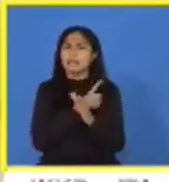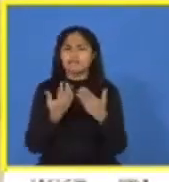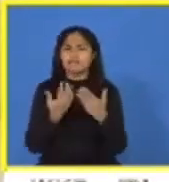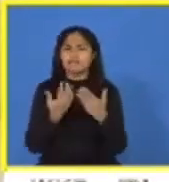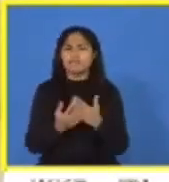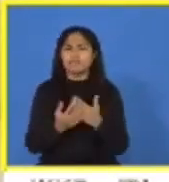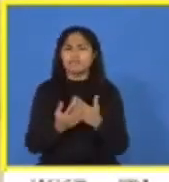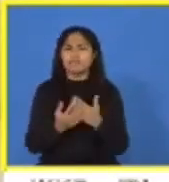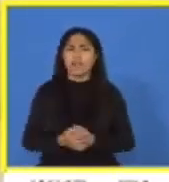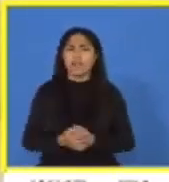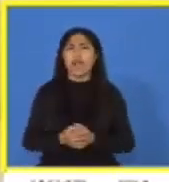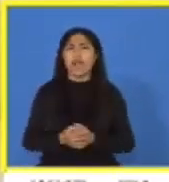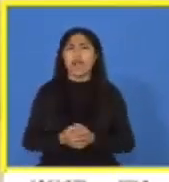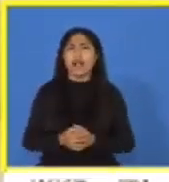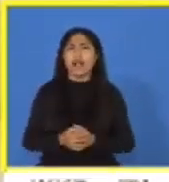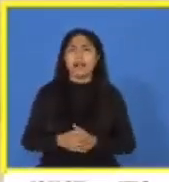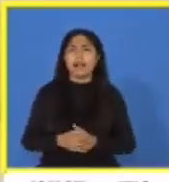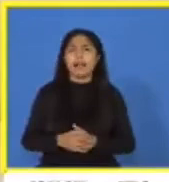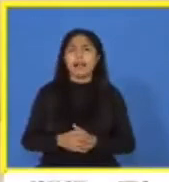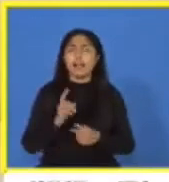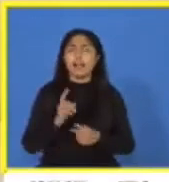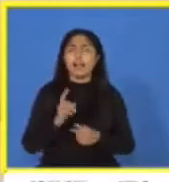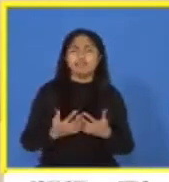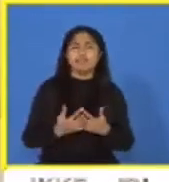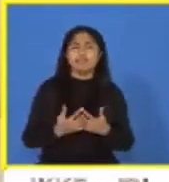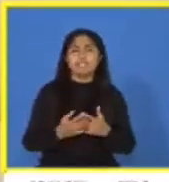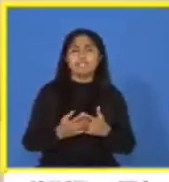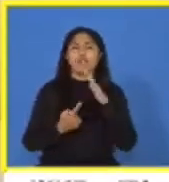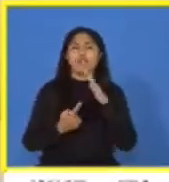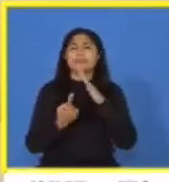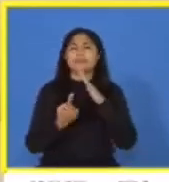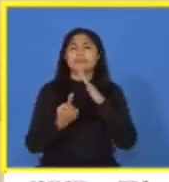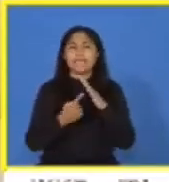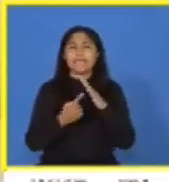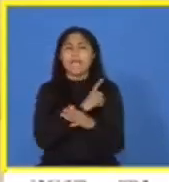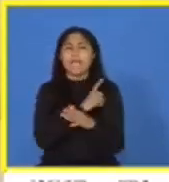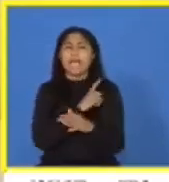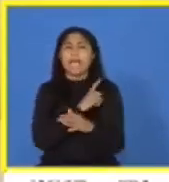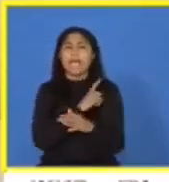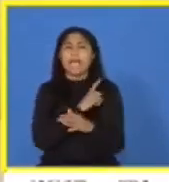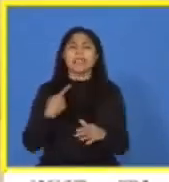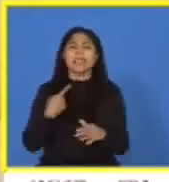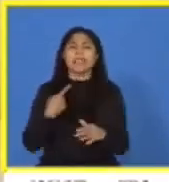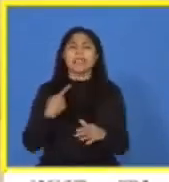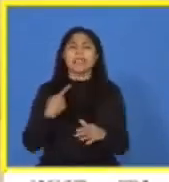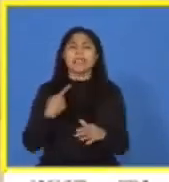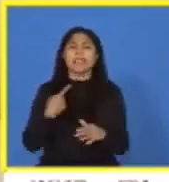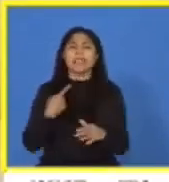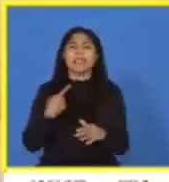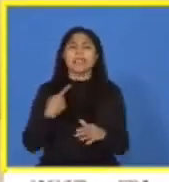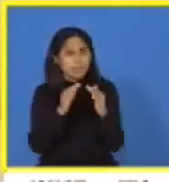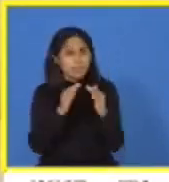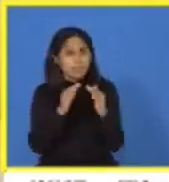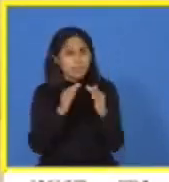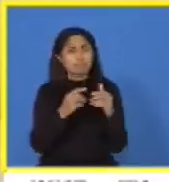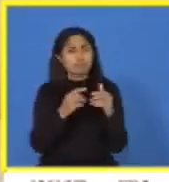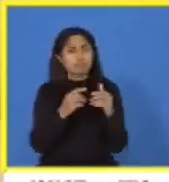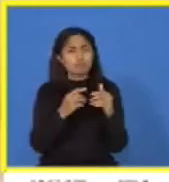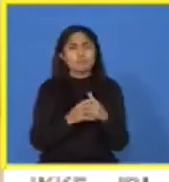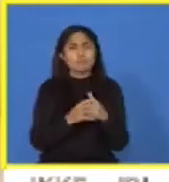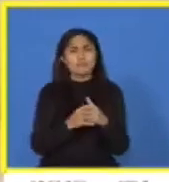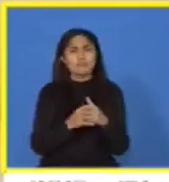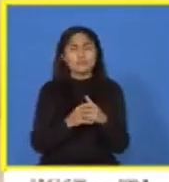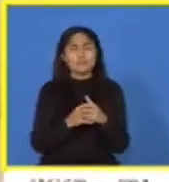terhadap apakah ada isolasi mandiri yang kita pusatkan, atau ketika masyarakat terpapar